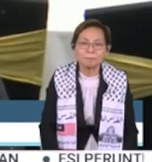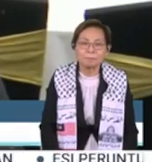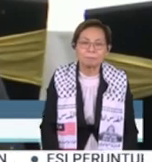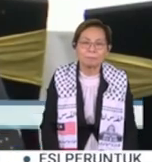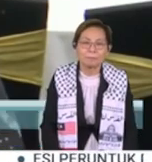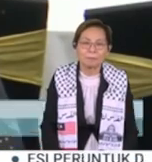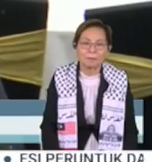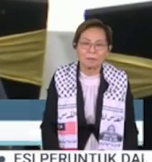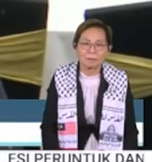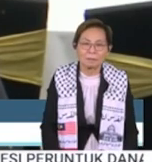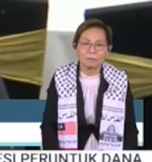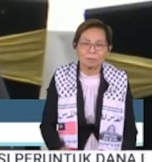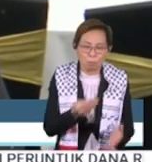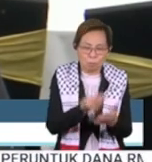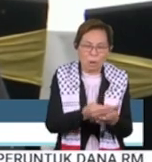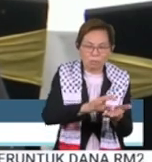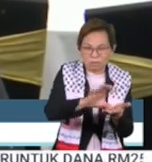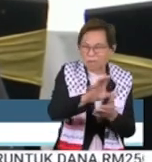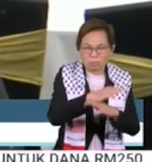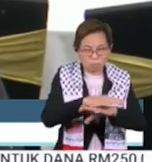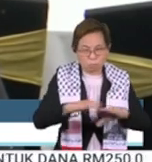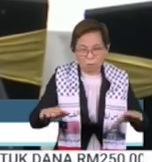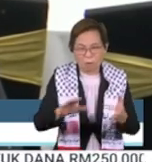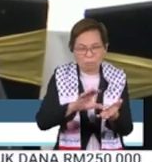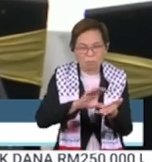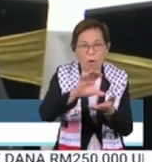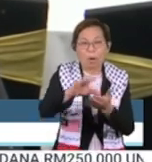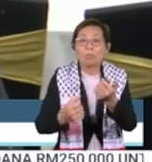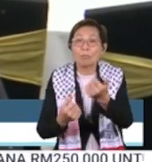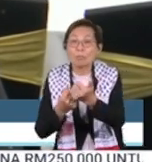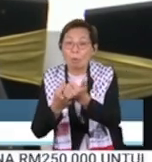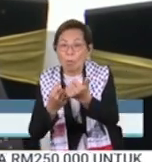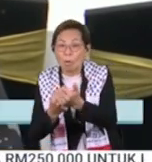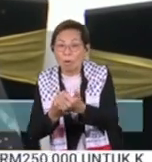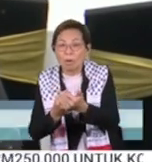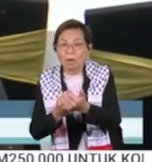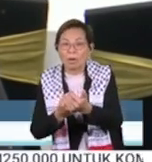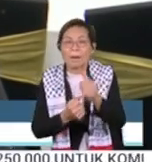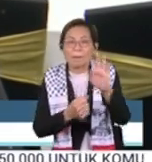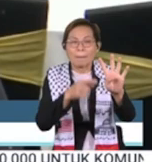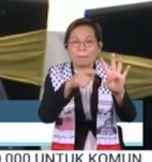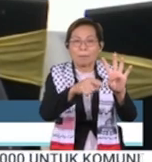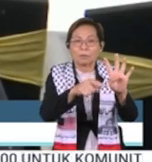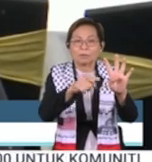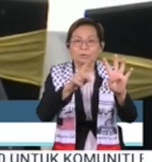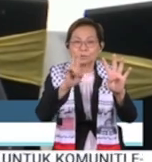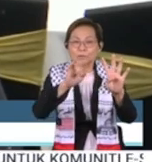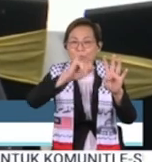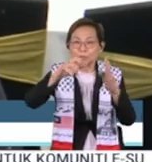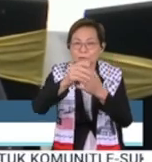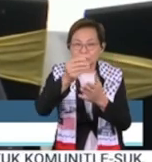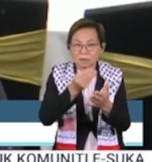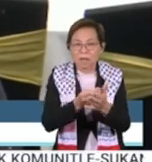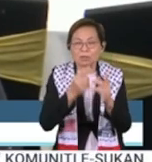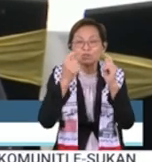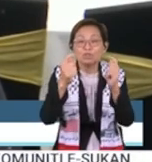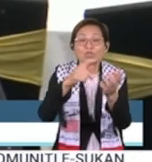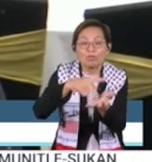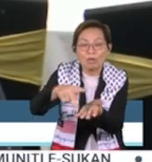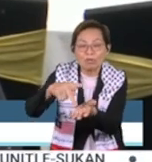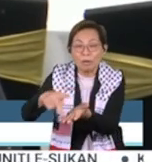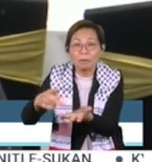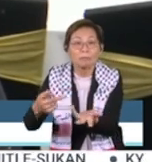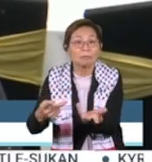Ini bukan berbentuk wang tunai, tetapi KLIEC taja 4.7 juta ini berbentuk tuition fee